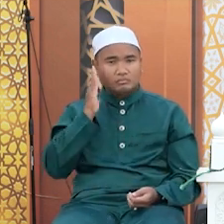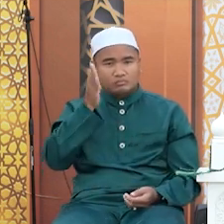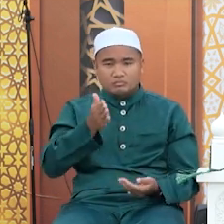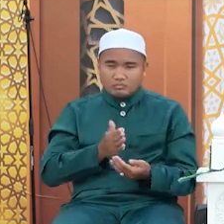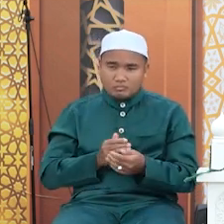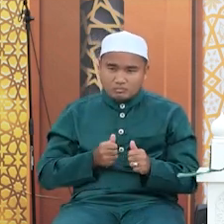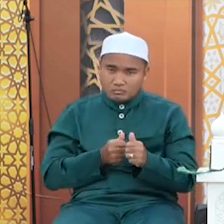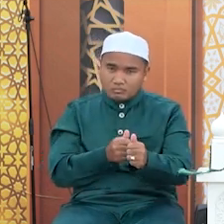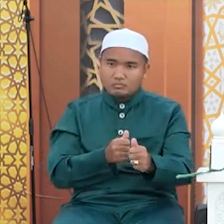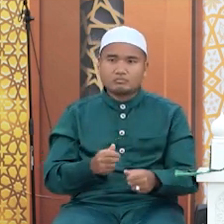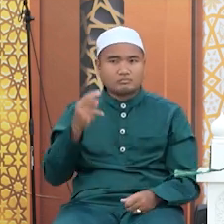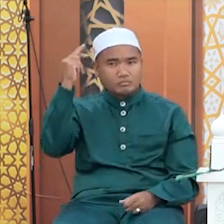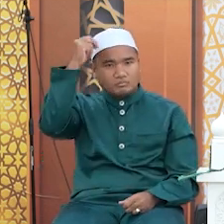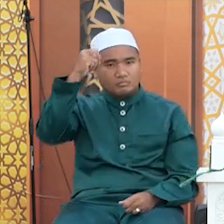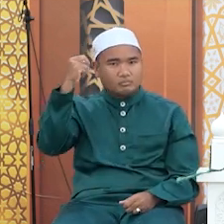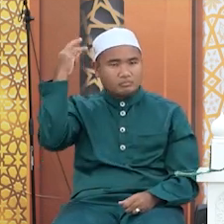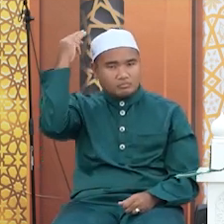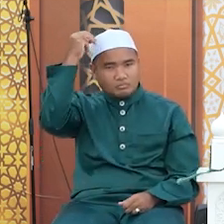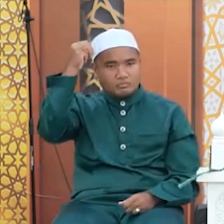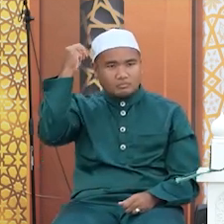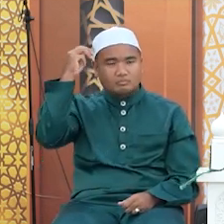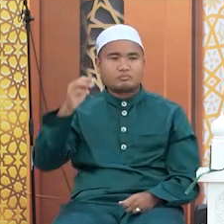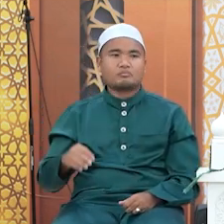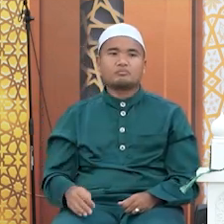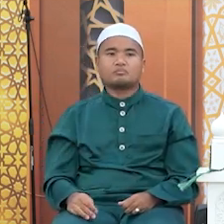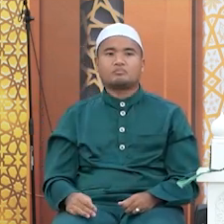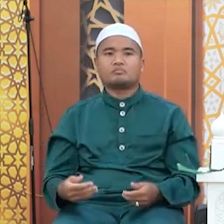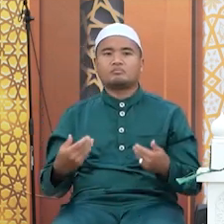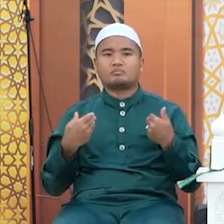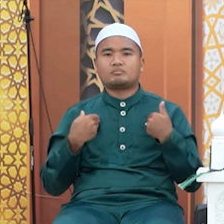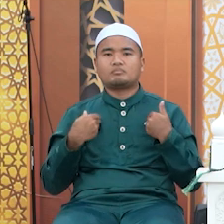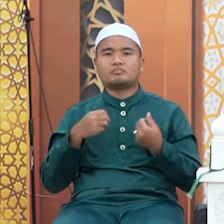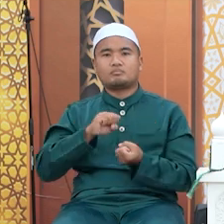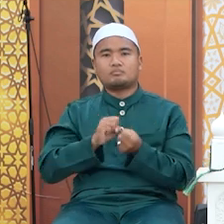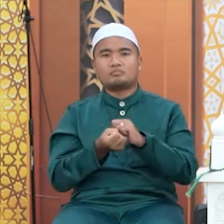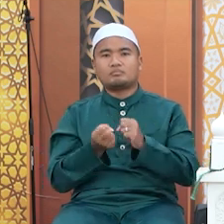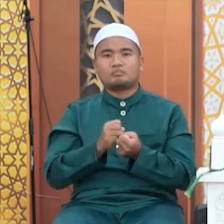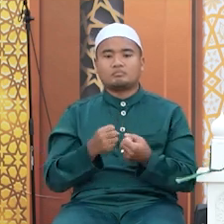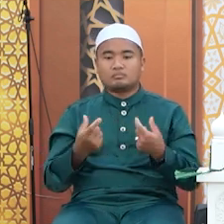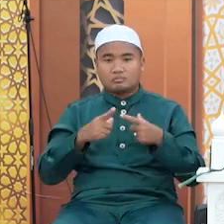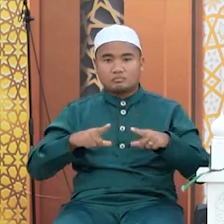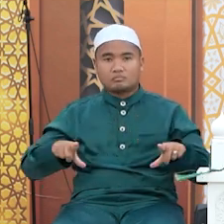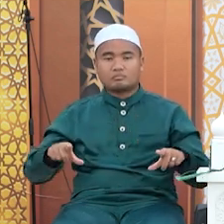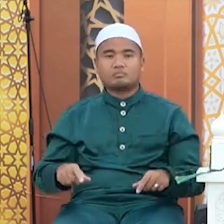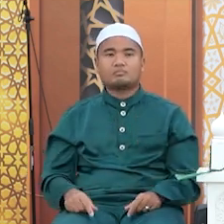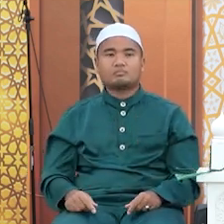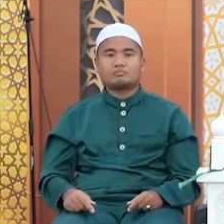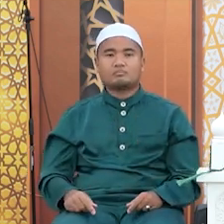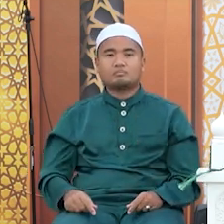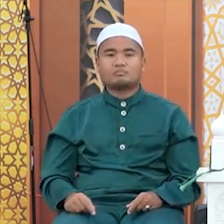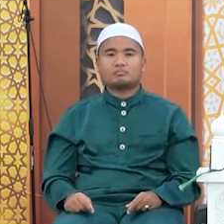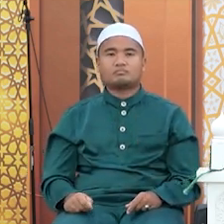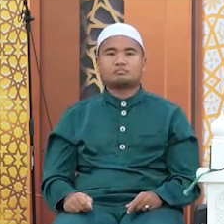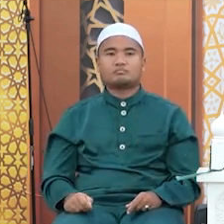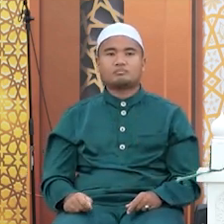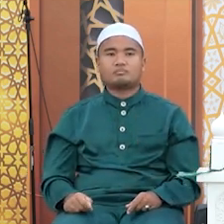bin Jabal. Muaz bin Jabal ni, dia umur dia separuh dengan umur Nabi. Maknanya Nabi wafat tu umur dia